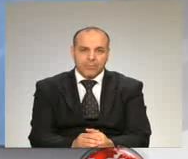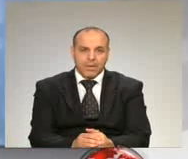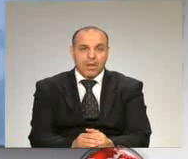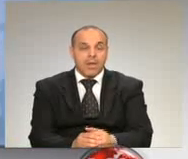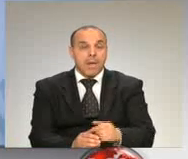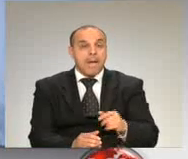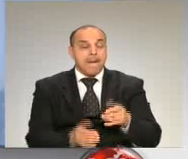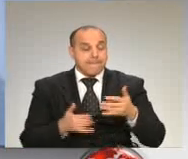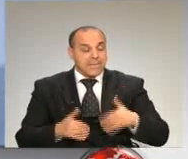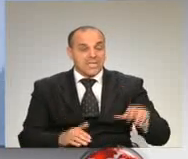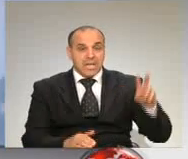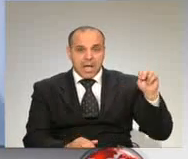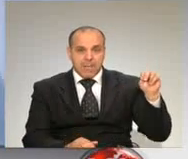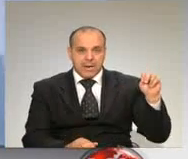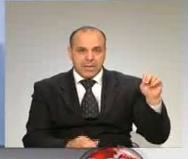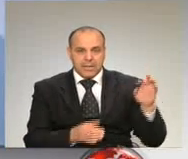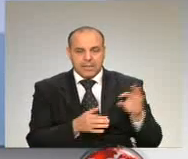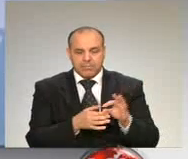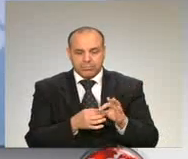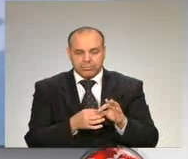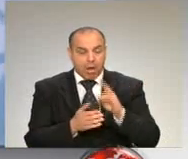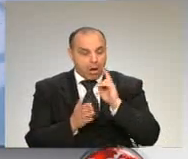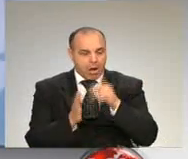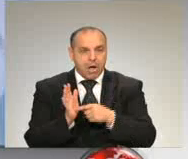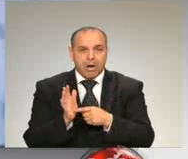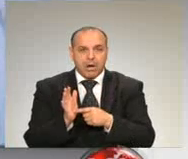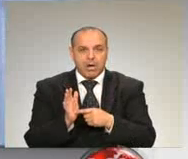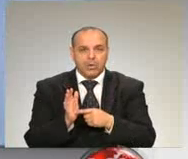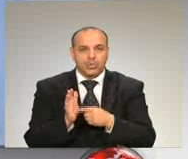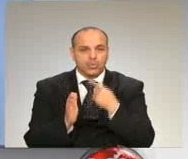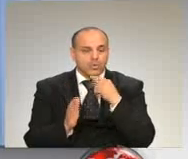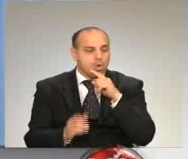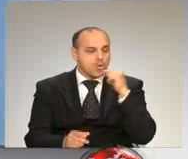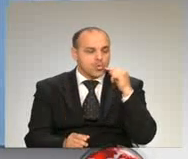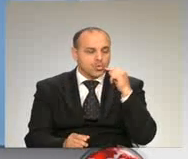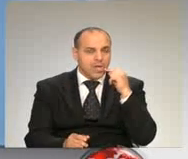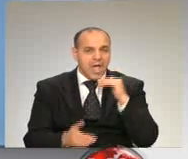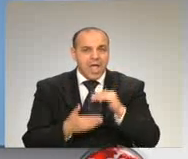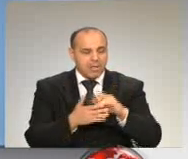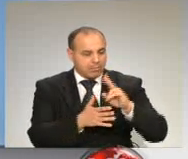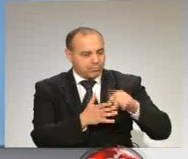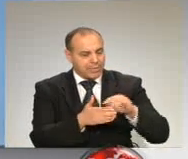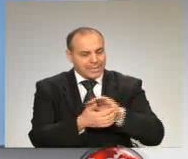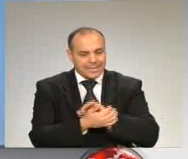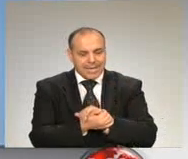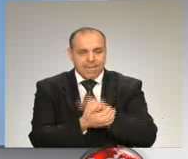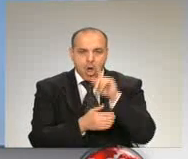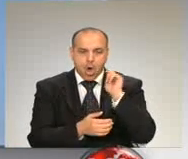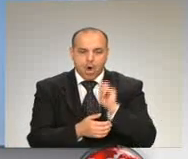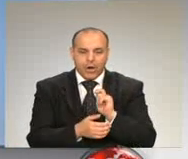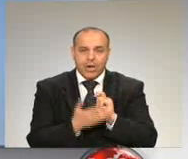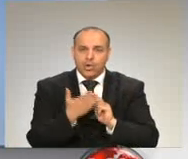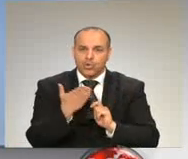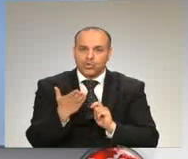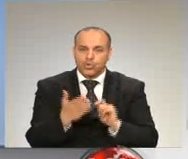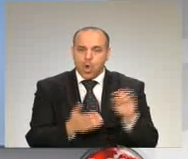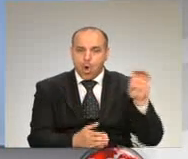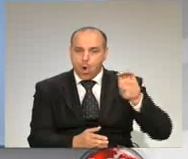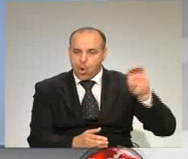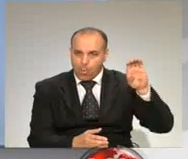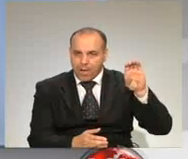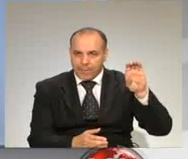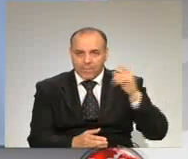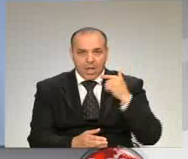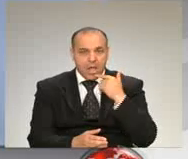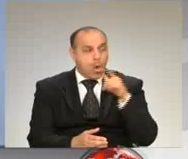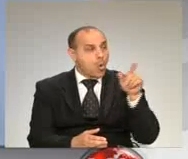اعتمد مجلس الأمن التابع للأمم المتحدة قرارا صاغته روسيا يؤيد اتفاقا للسلام في أوكرانيا بوساطة أوروبية،